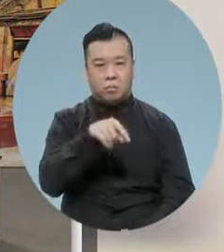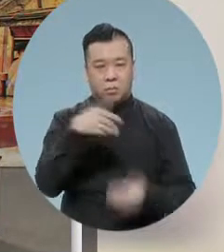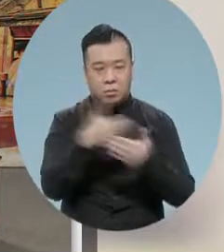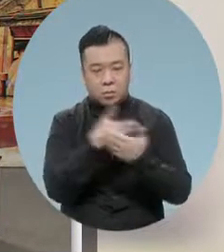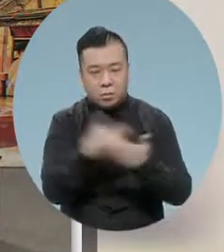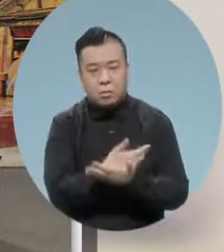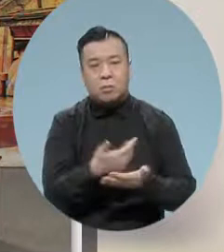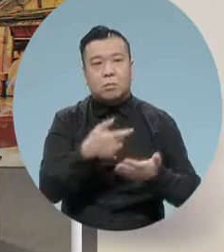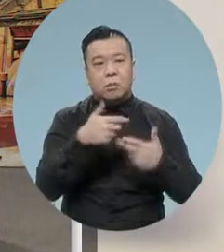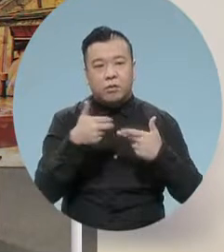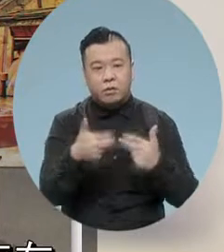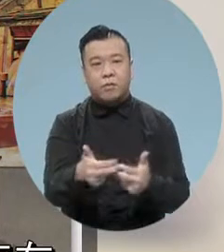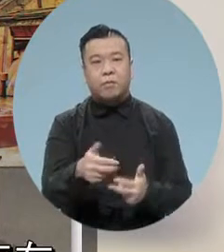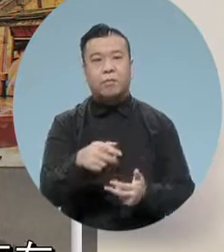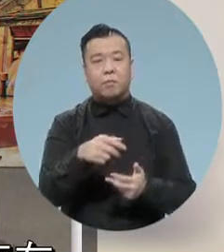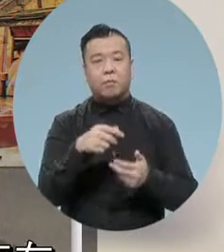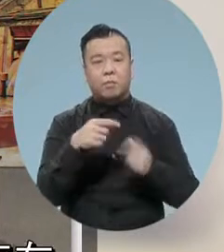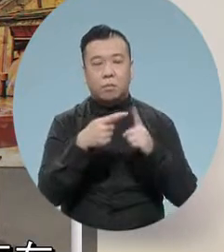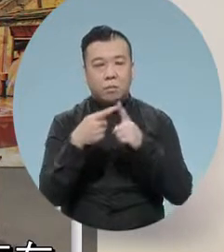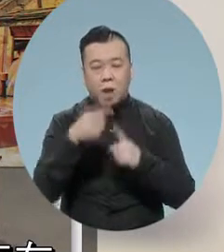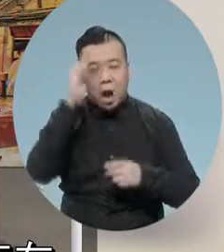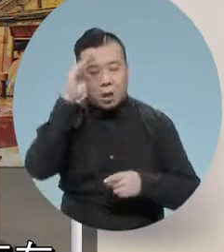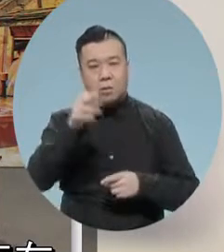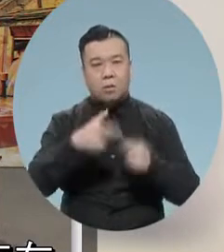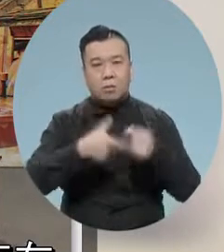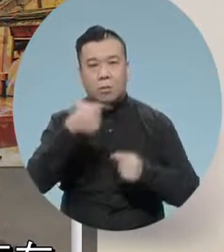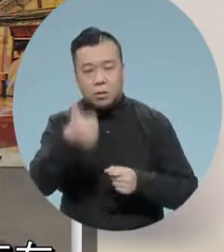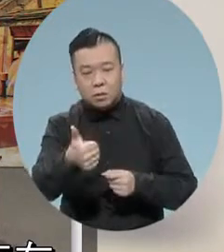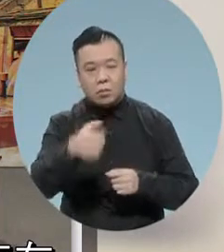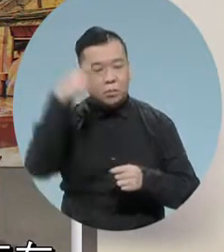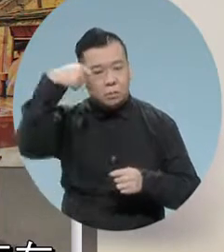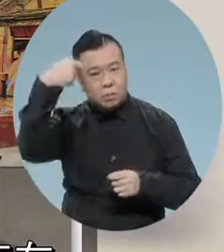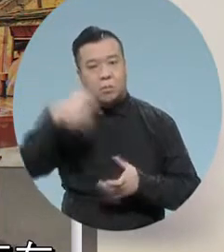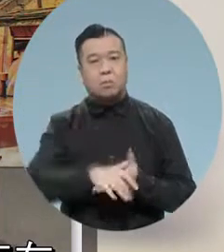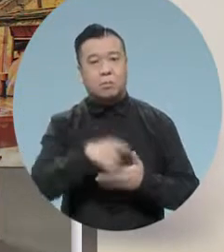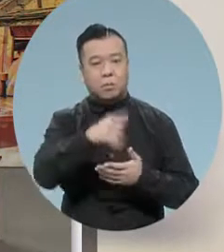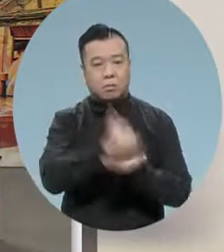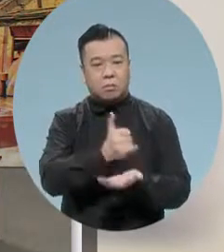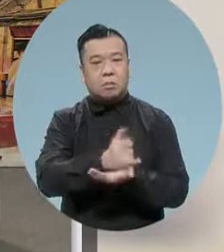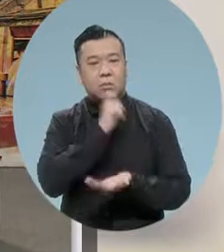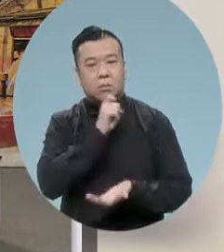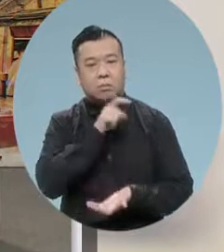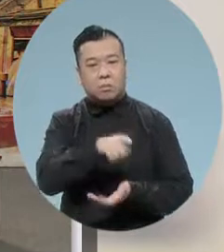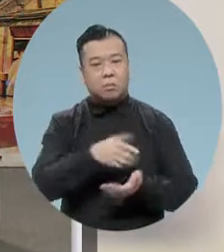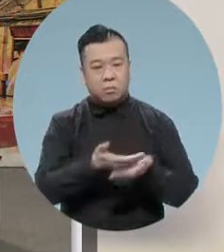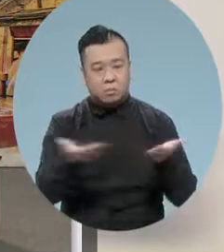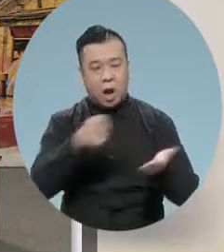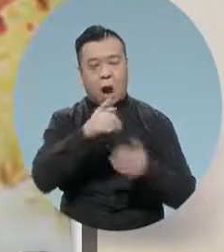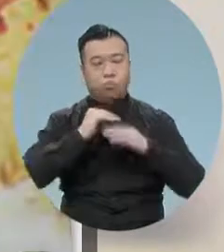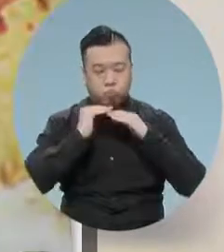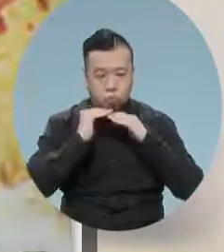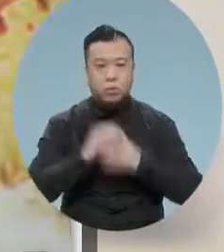通、所有嘅发展、所有人民希望公平公正嘅社会嘅存在，呢个都系大家对佢嘅期